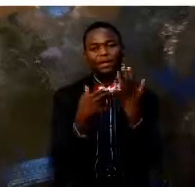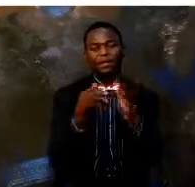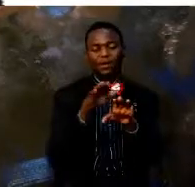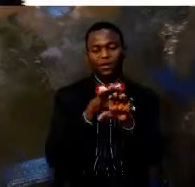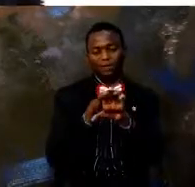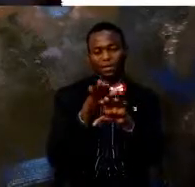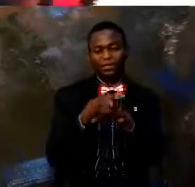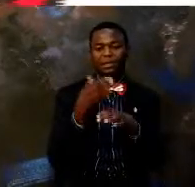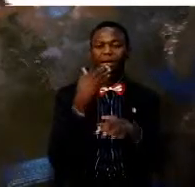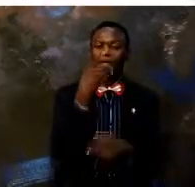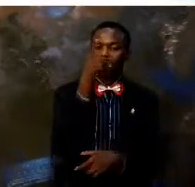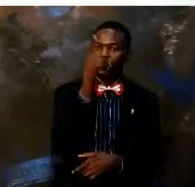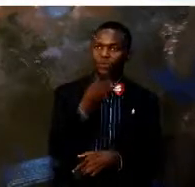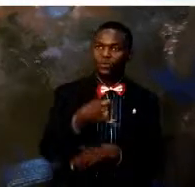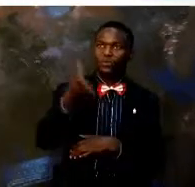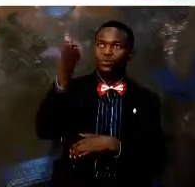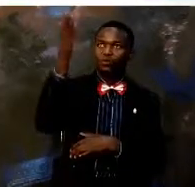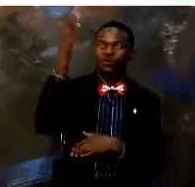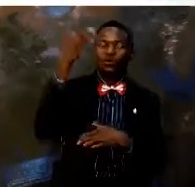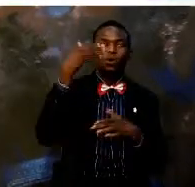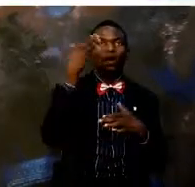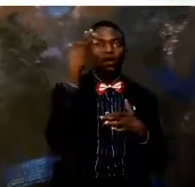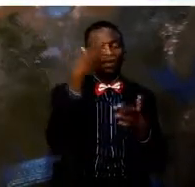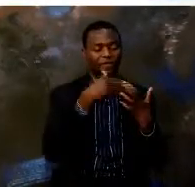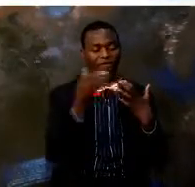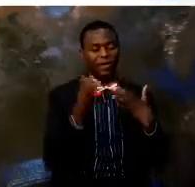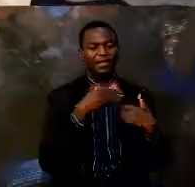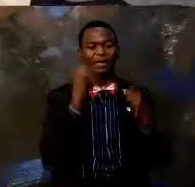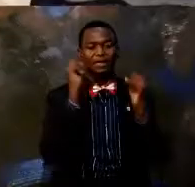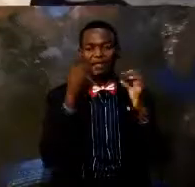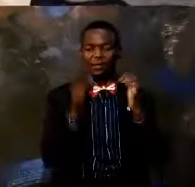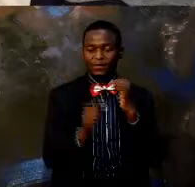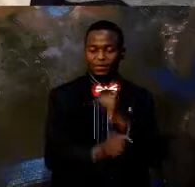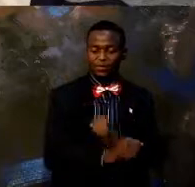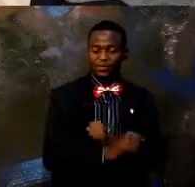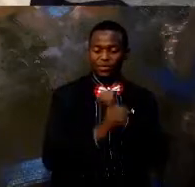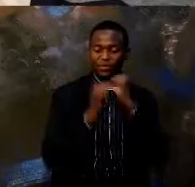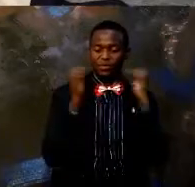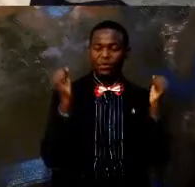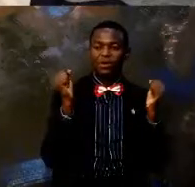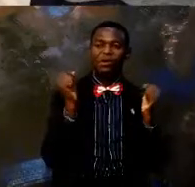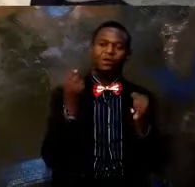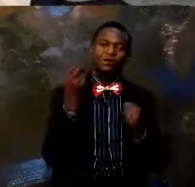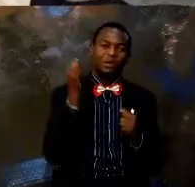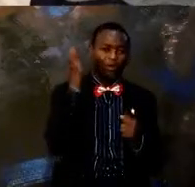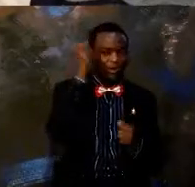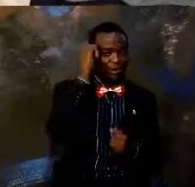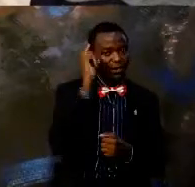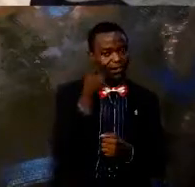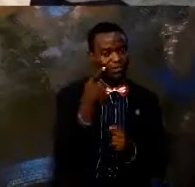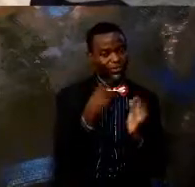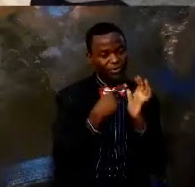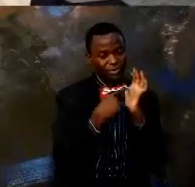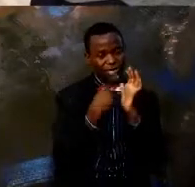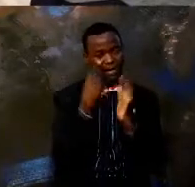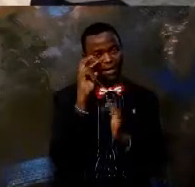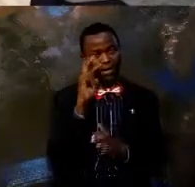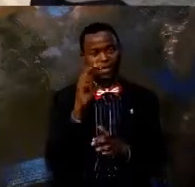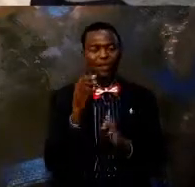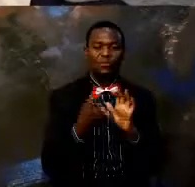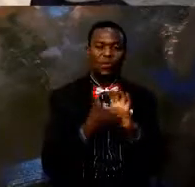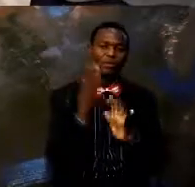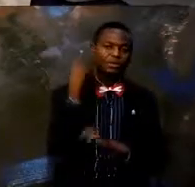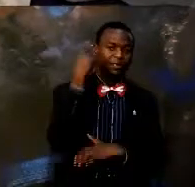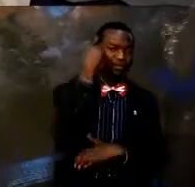habari za huyu Mungu anavyofanya ili aweze kutuokoa. Na mnakumbuka juzi tuliangalia, tulisoma kitabu cha Mwanzo sura ya 4